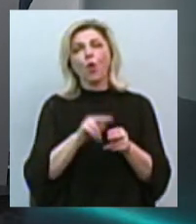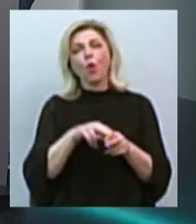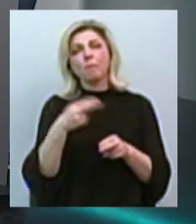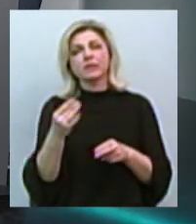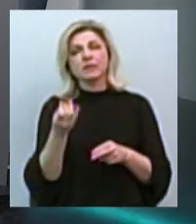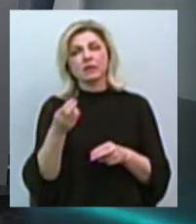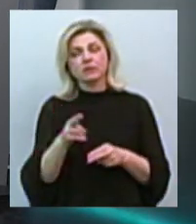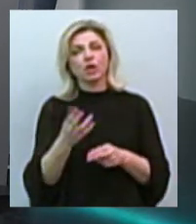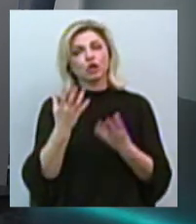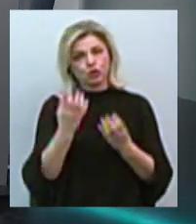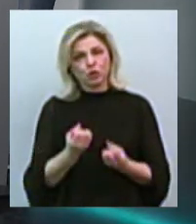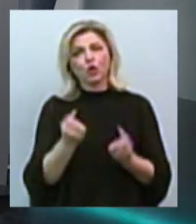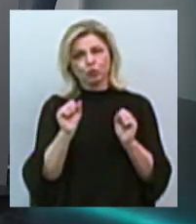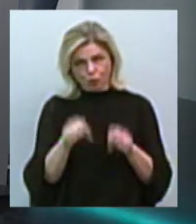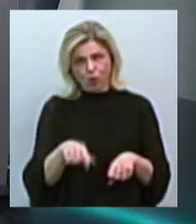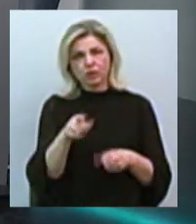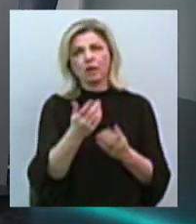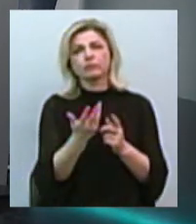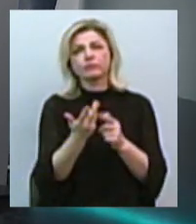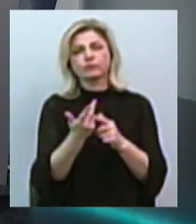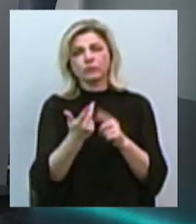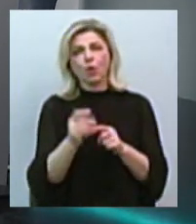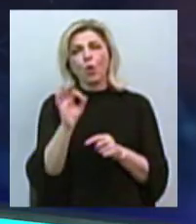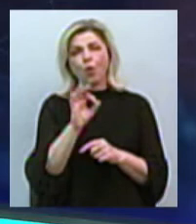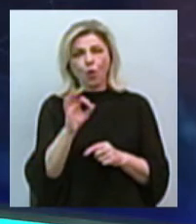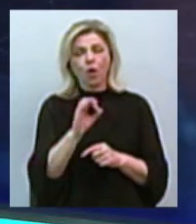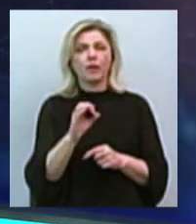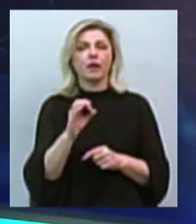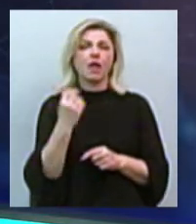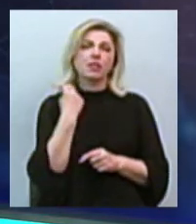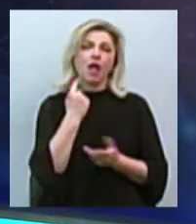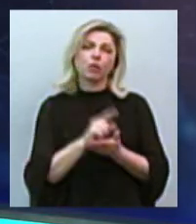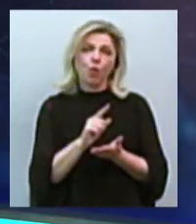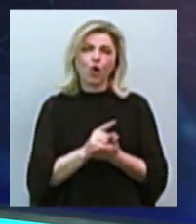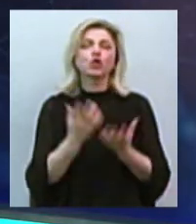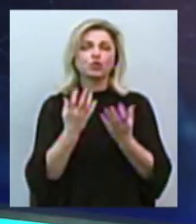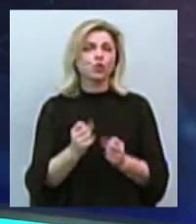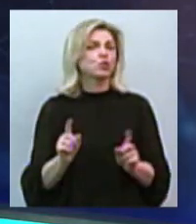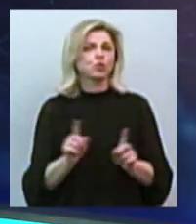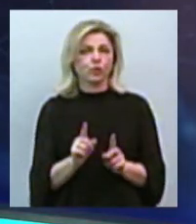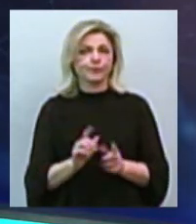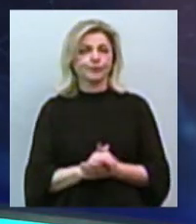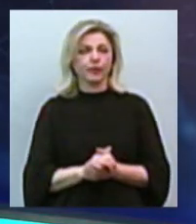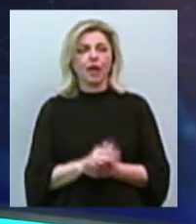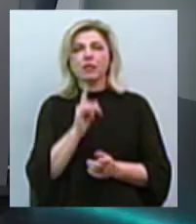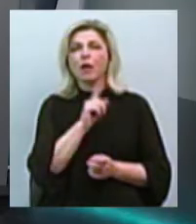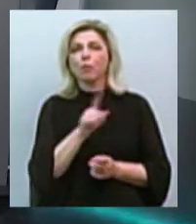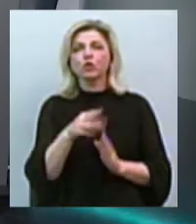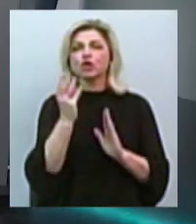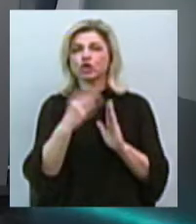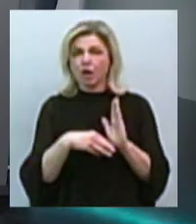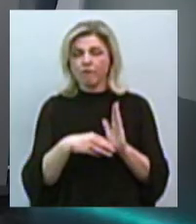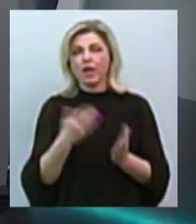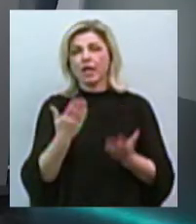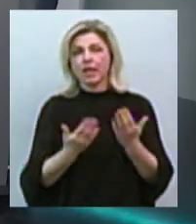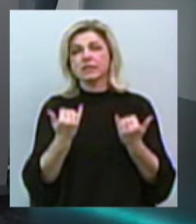що ще раз можете перелічити? Ви нагадали про ЄСВ, да. Що ще? Не будут начисляться штрафы. То есть, если на сегодняшний